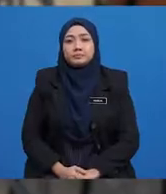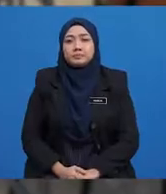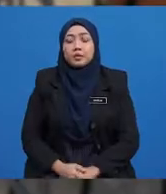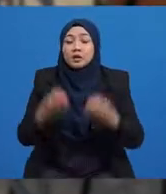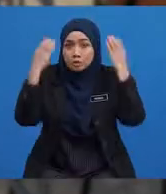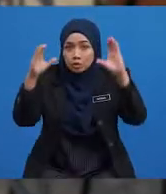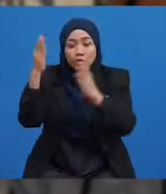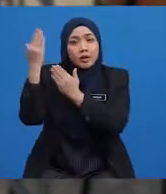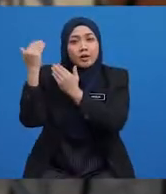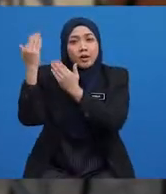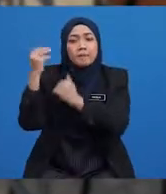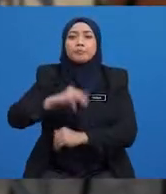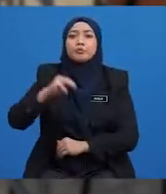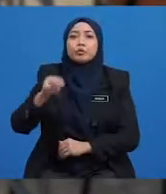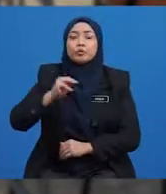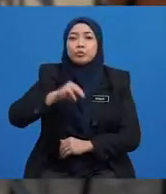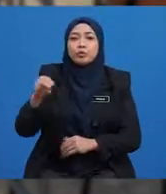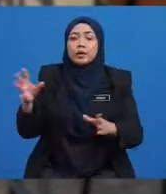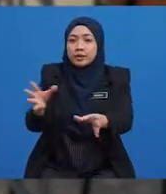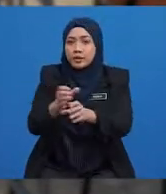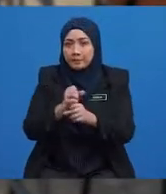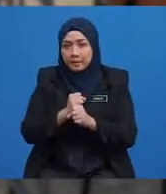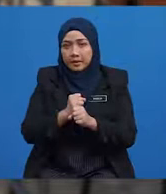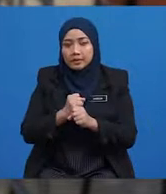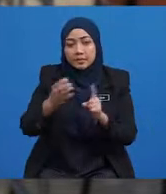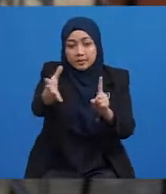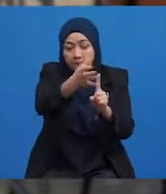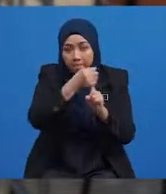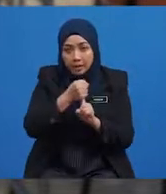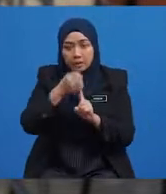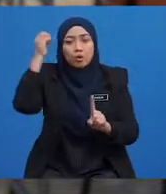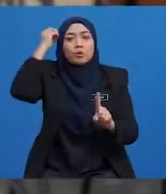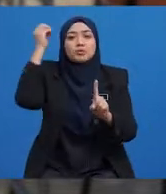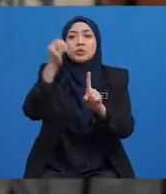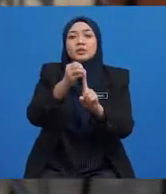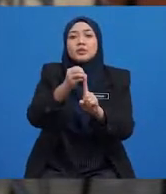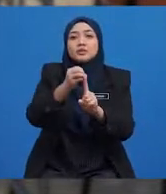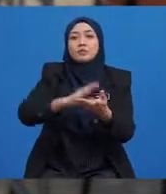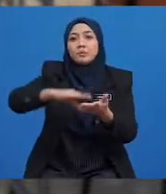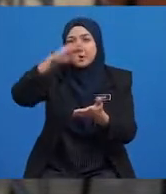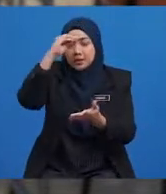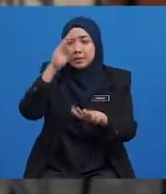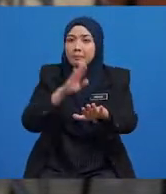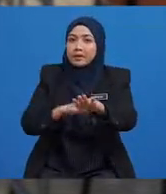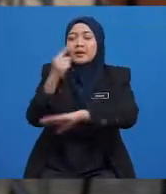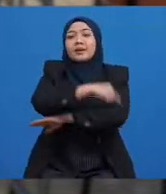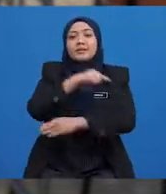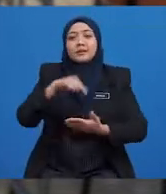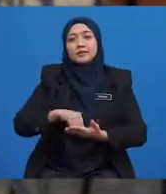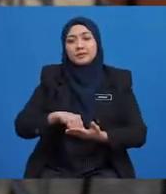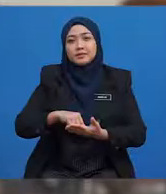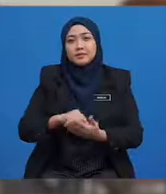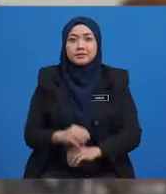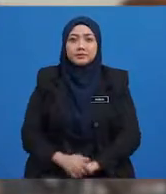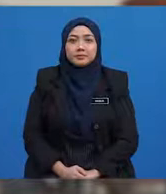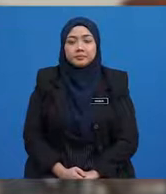Cikgu berharap murid-murid dapat mencapai objektif pembelajaran pada hari ini.